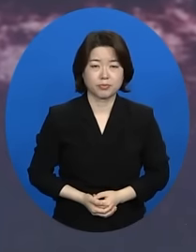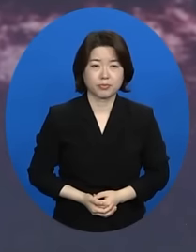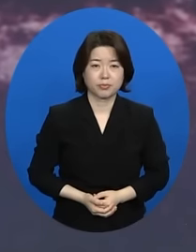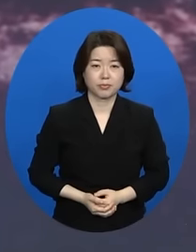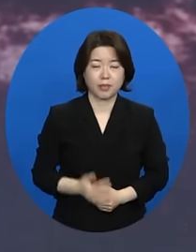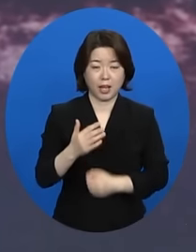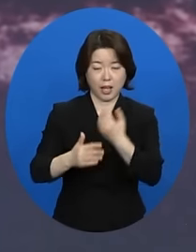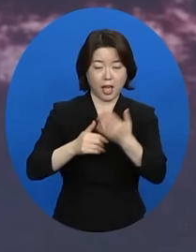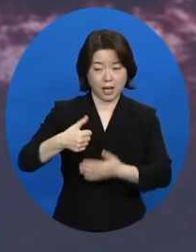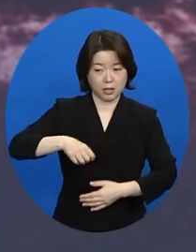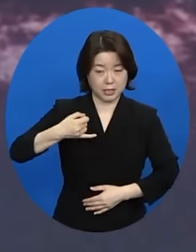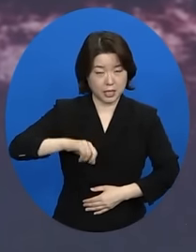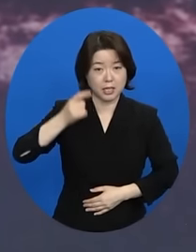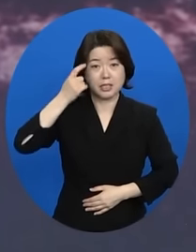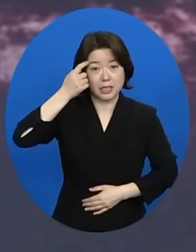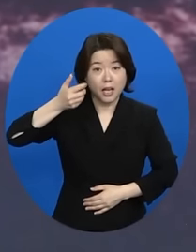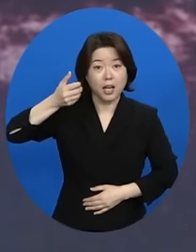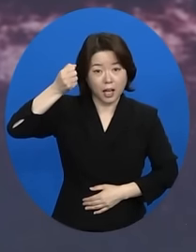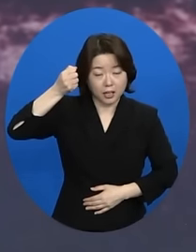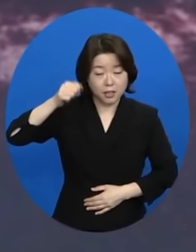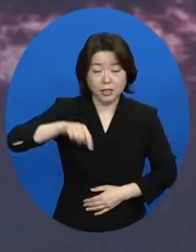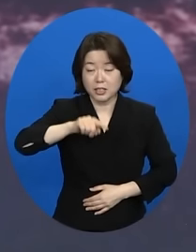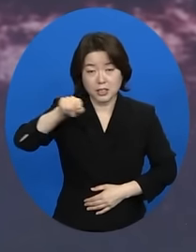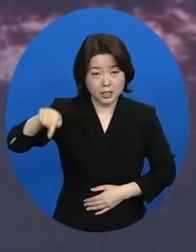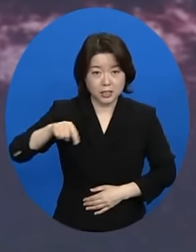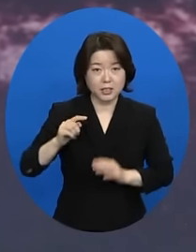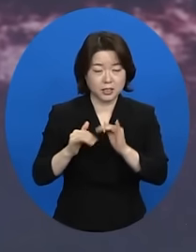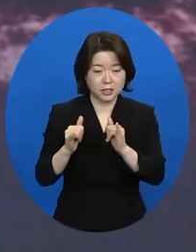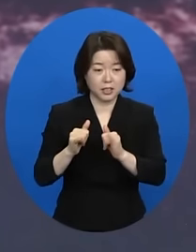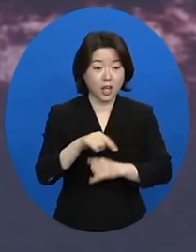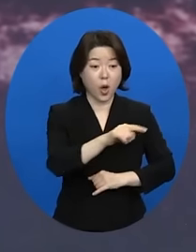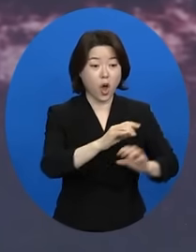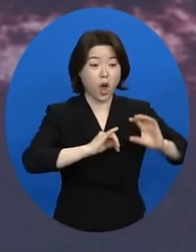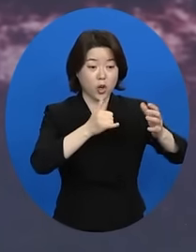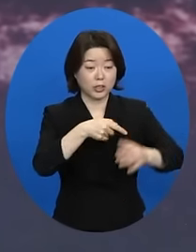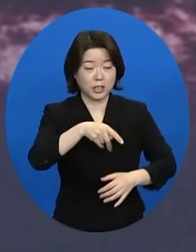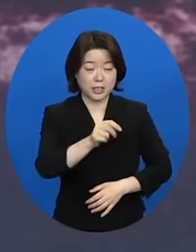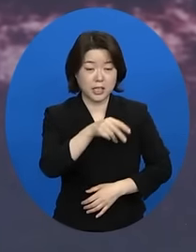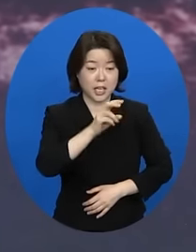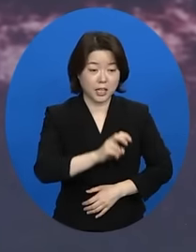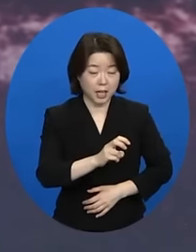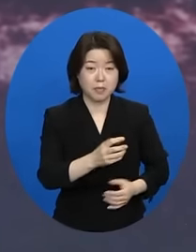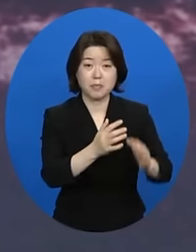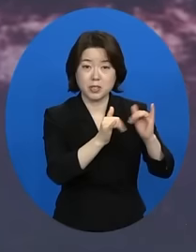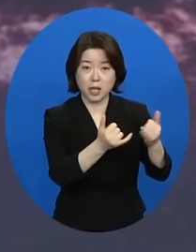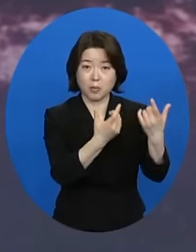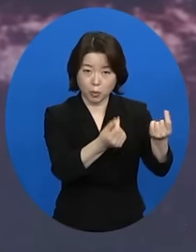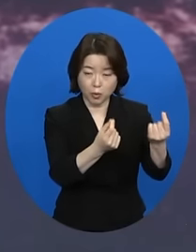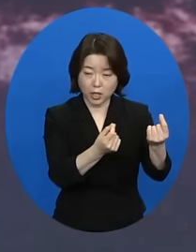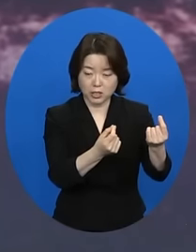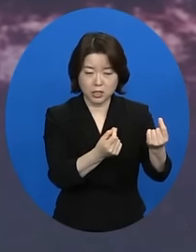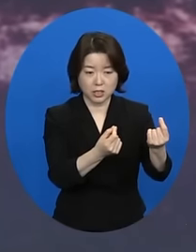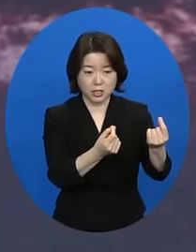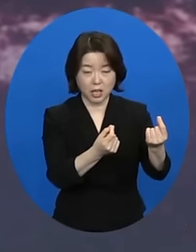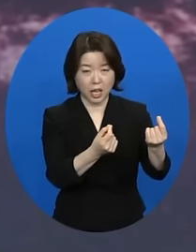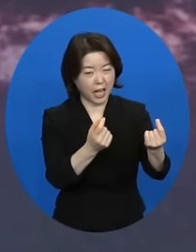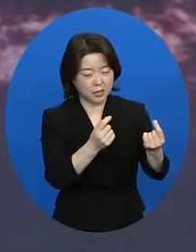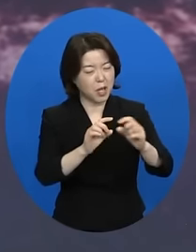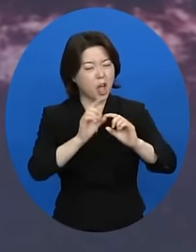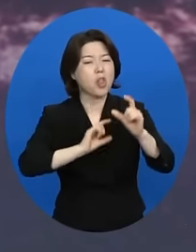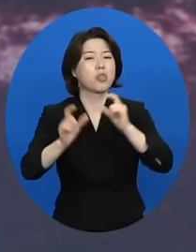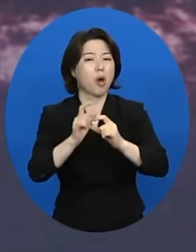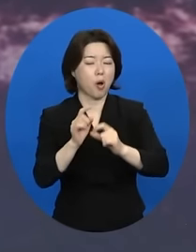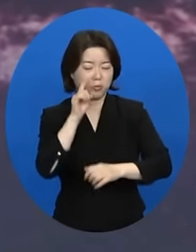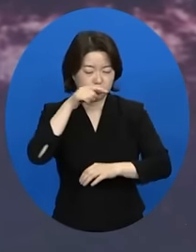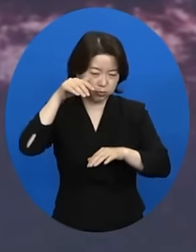하나님의 자녀들이라고 여겼던 이들이 이 세상의 세겜의 사람들 못지않게 어떻게 보면 더